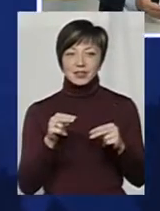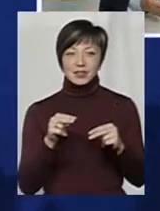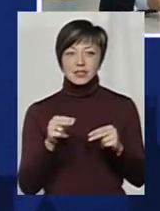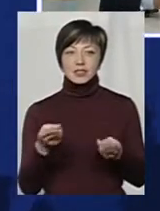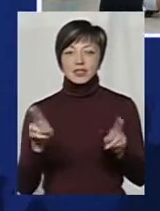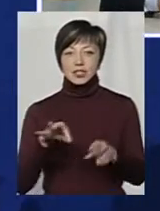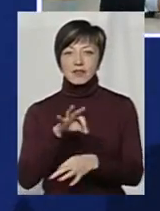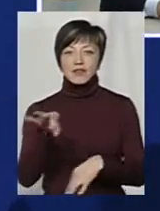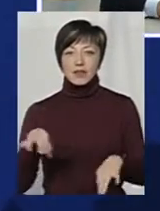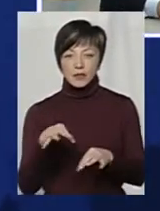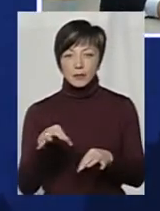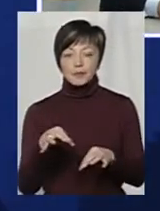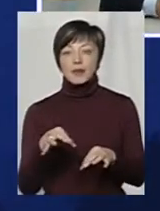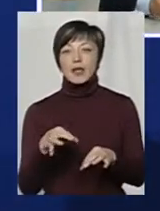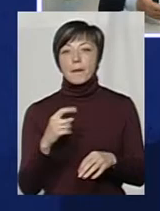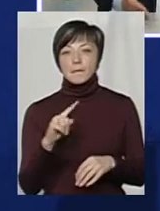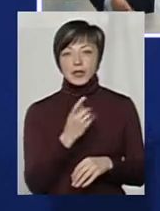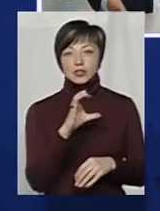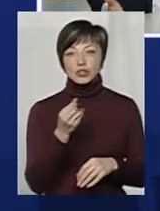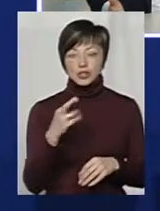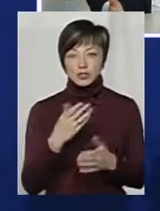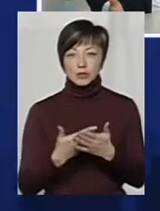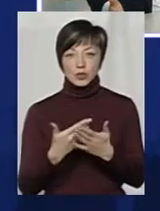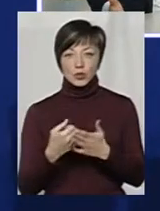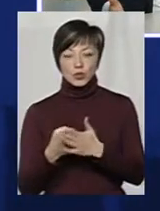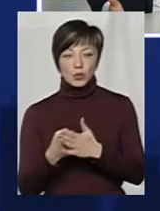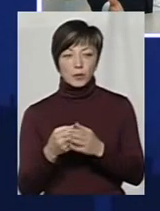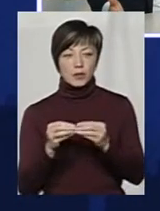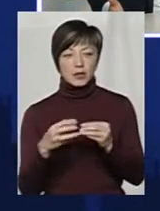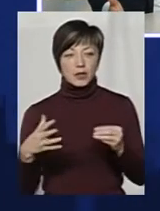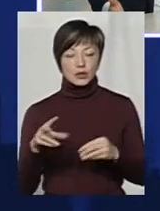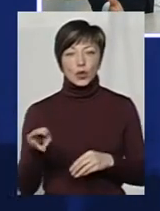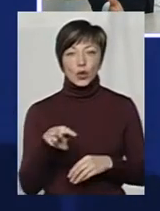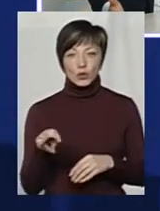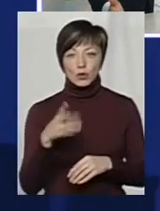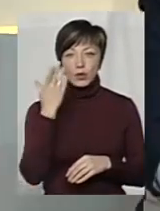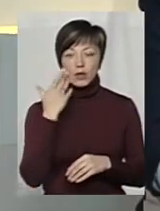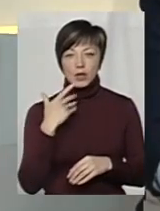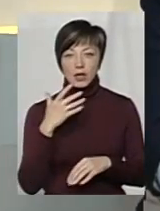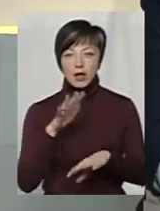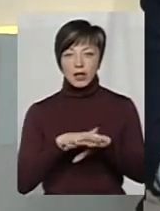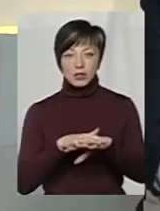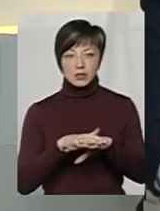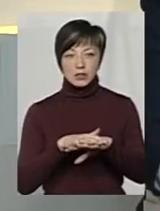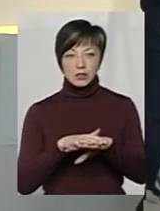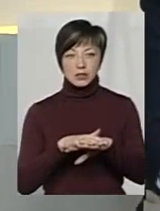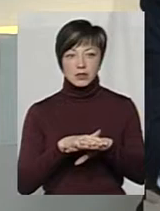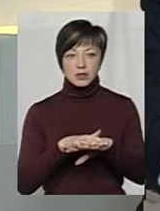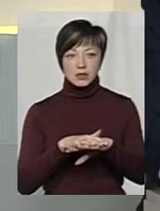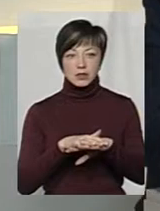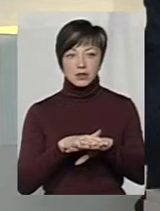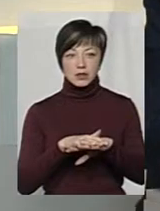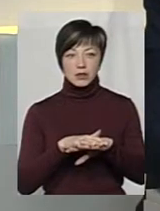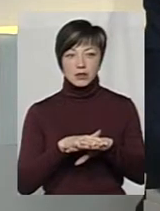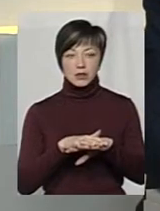вільних лишках. То від 1 січня до, скажімо, 15 лютого, це тоді, коли казначейство